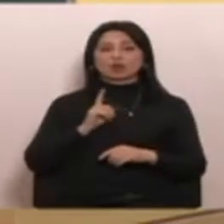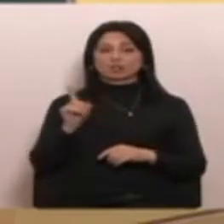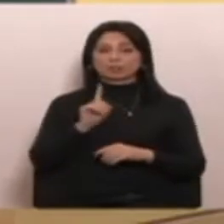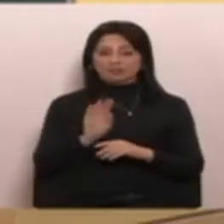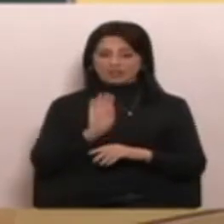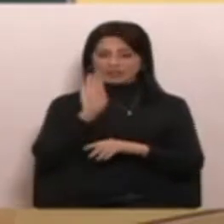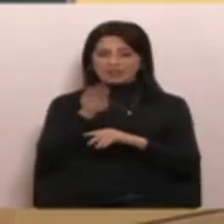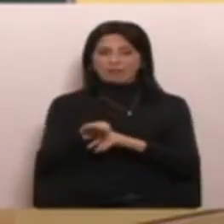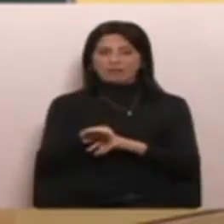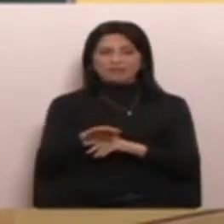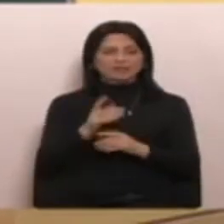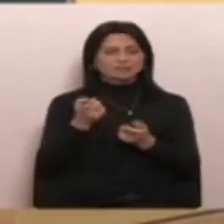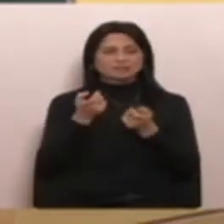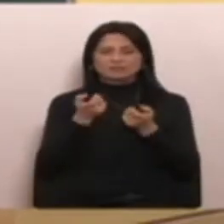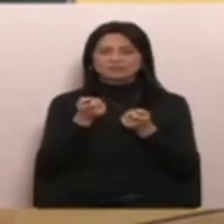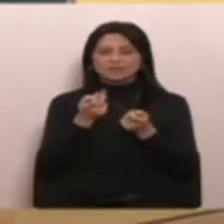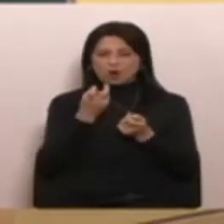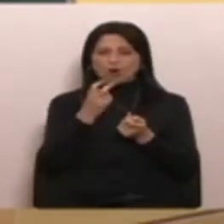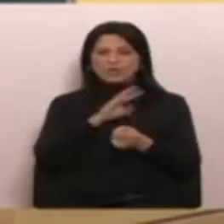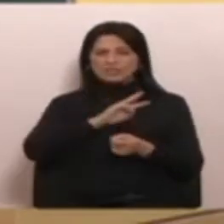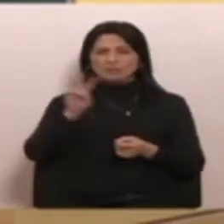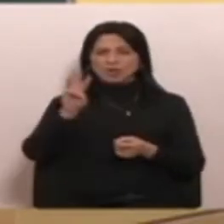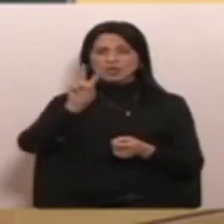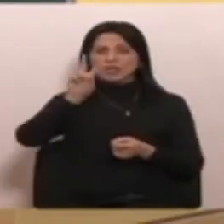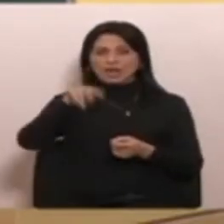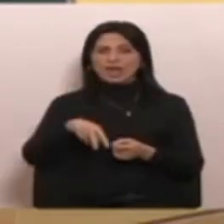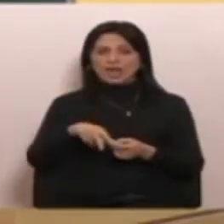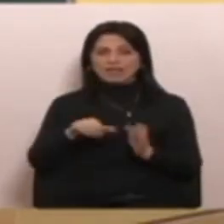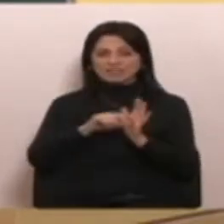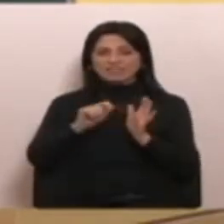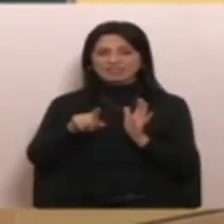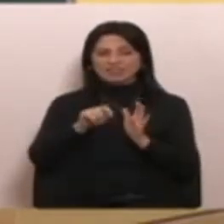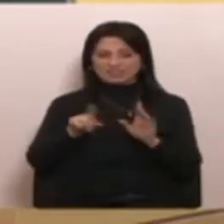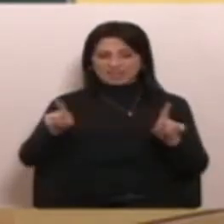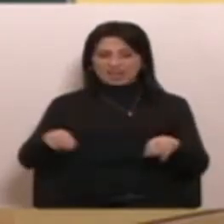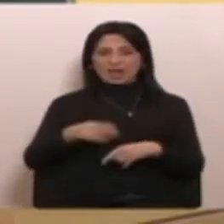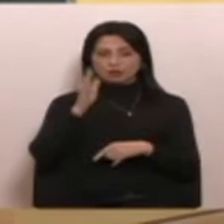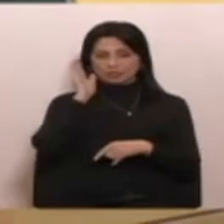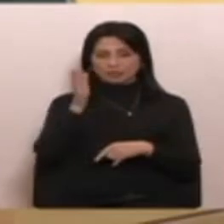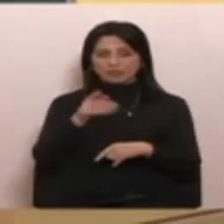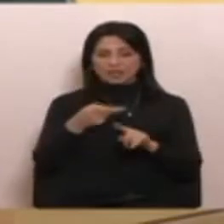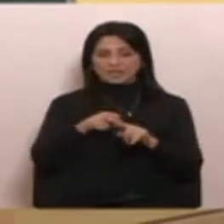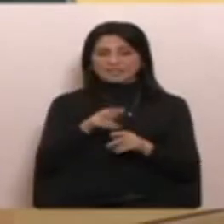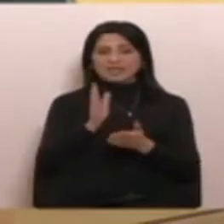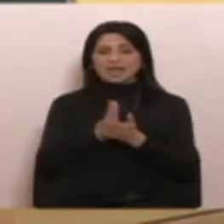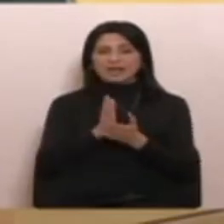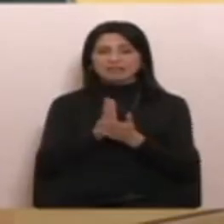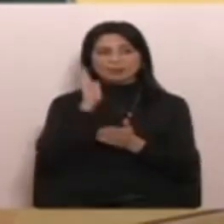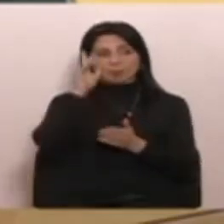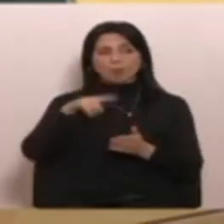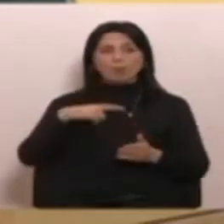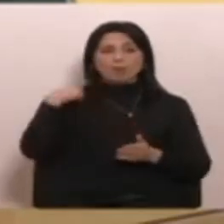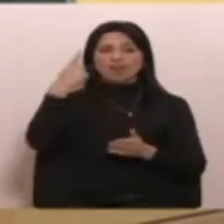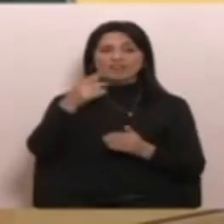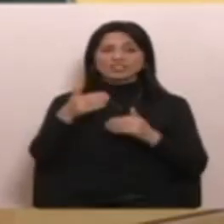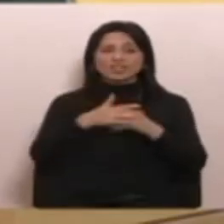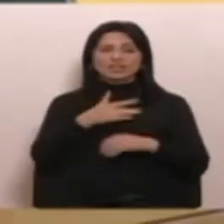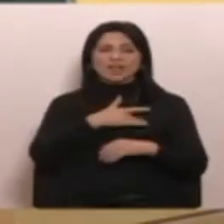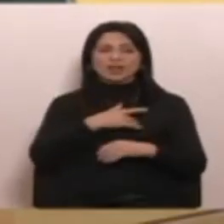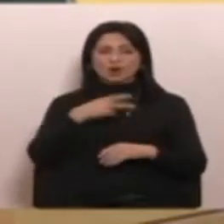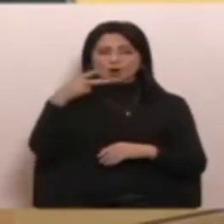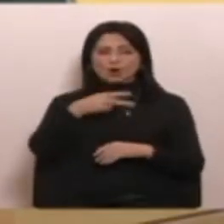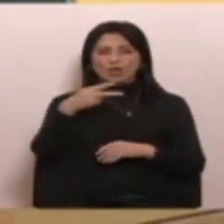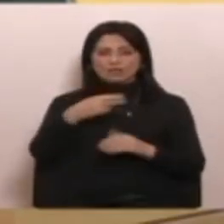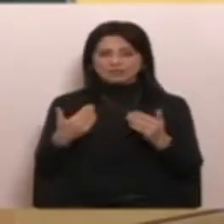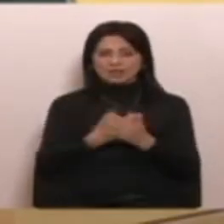დამატებით სულ მცირე 200 მილიონი ლარის ინვესტიცია განხორციელდება და ეს არის მომავალში დაახლოებით 2000